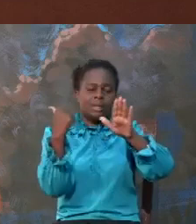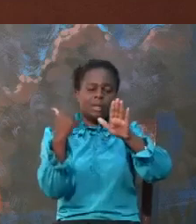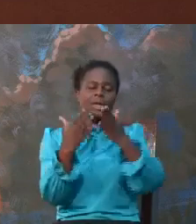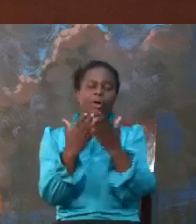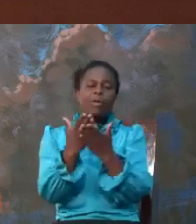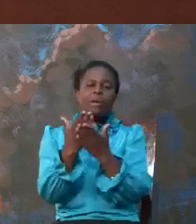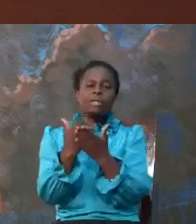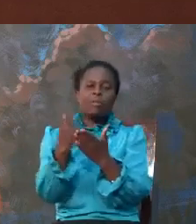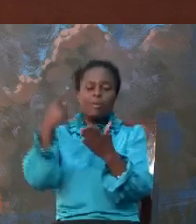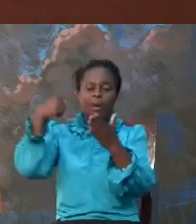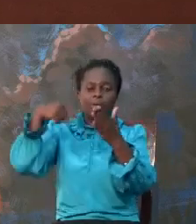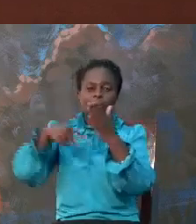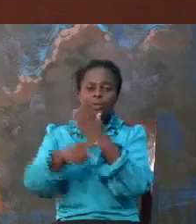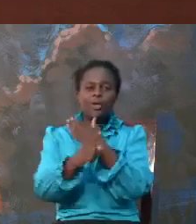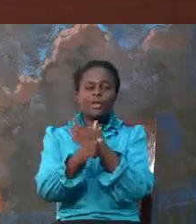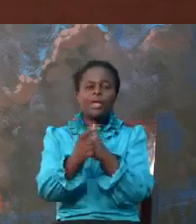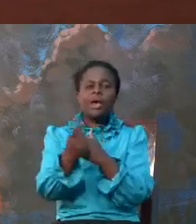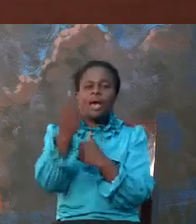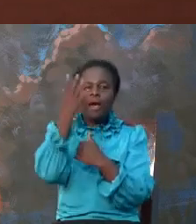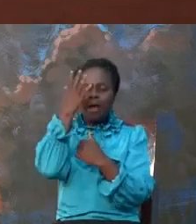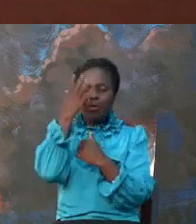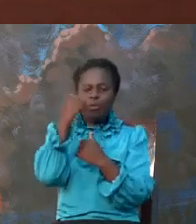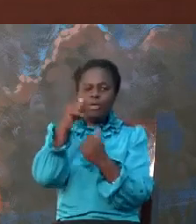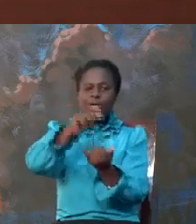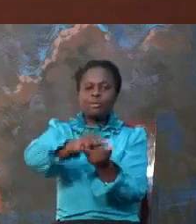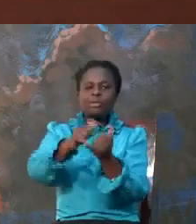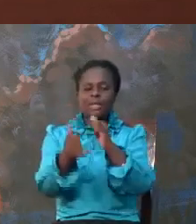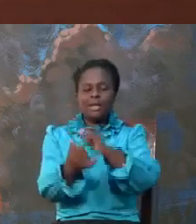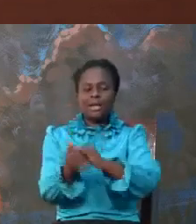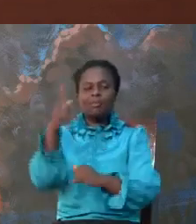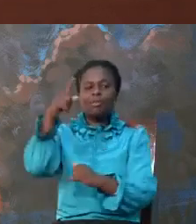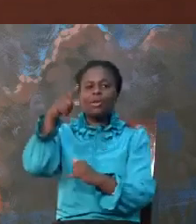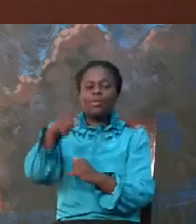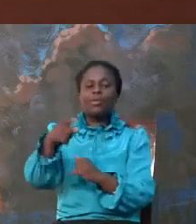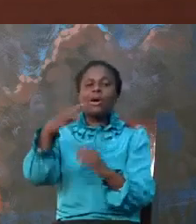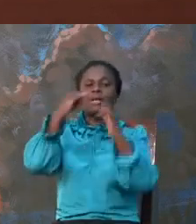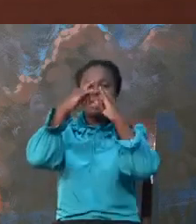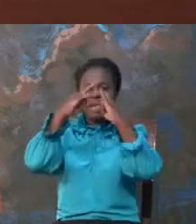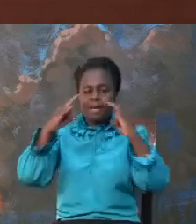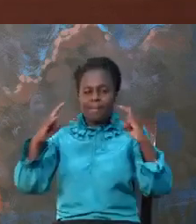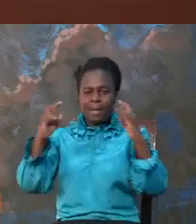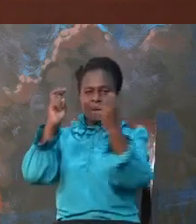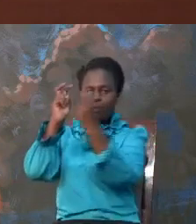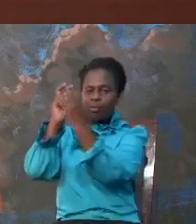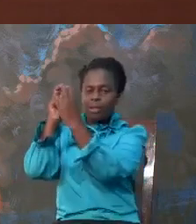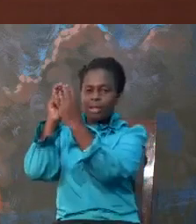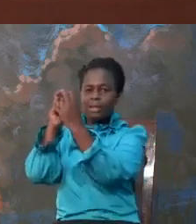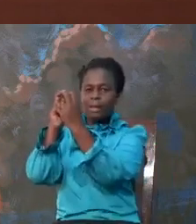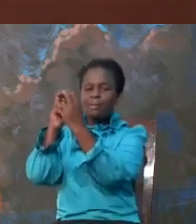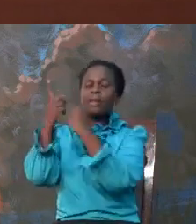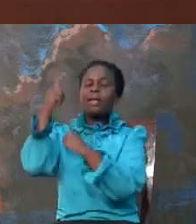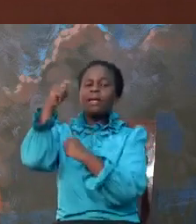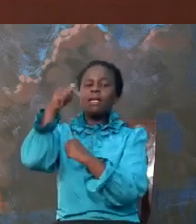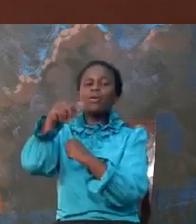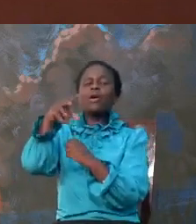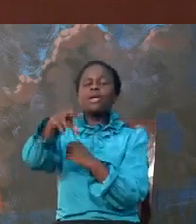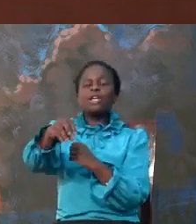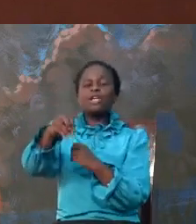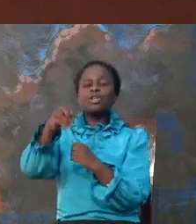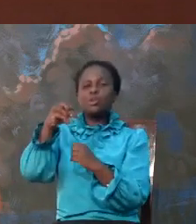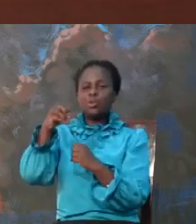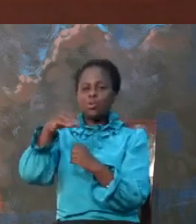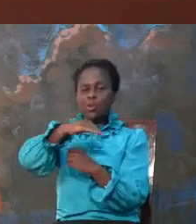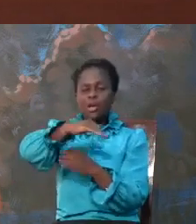wanapoingia Israeli, hiyo inaitwa courtyard, uzio, hema ya kutania. ilikuwa inachukua nafasi